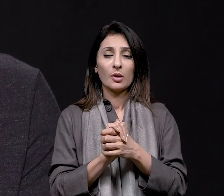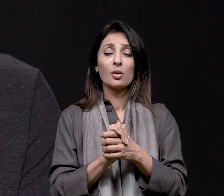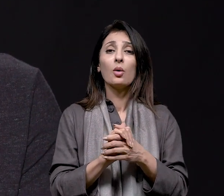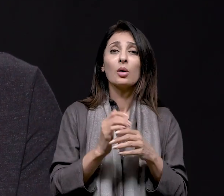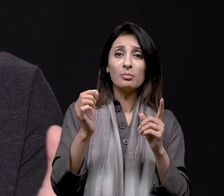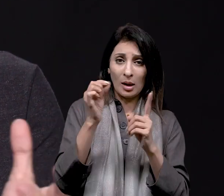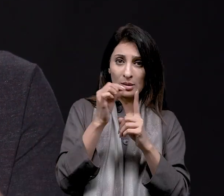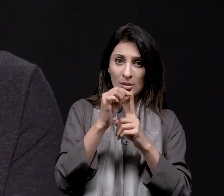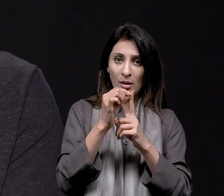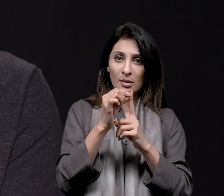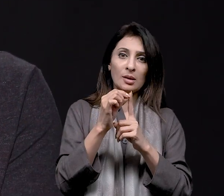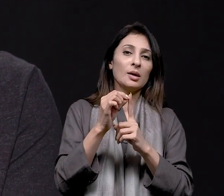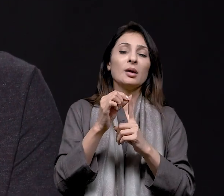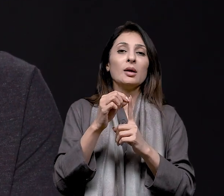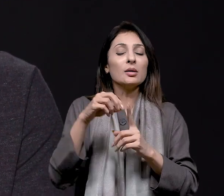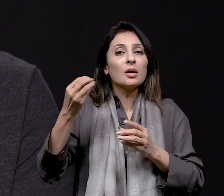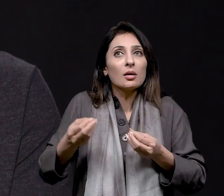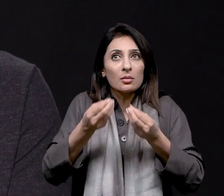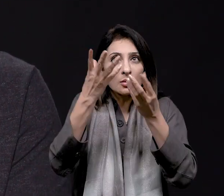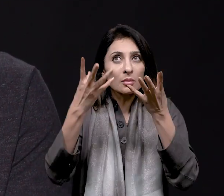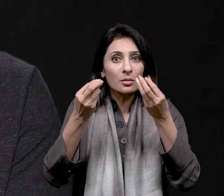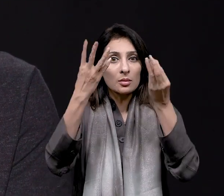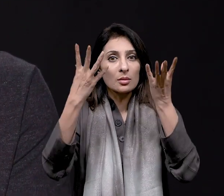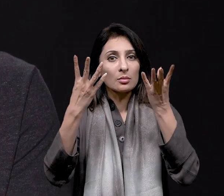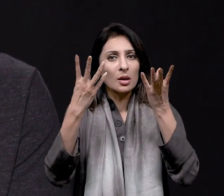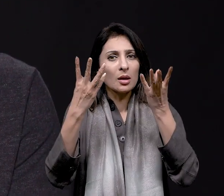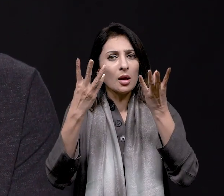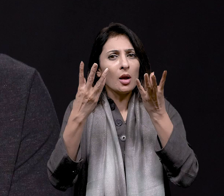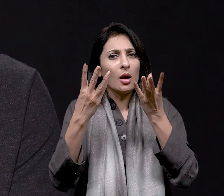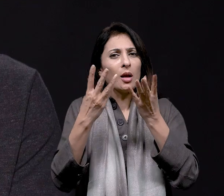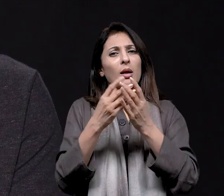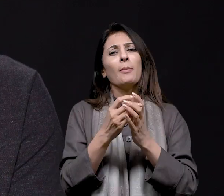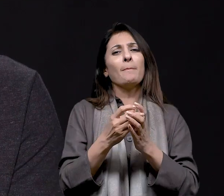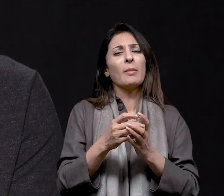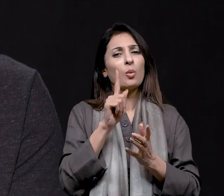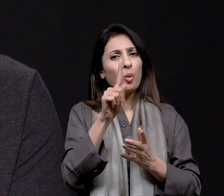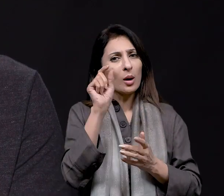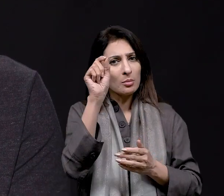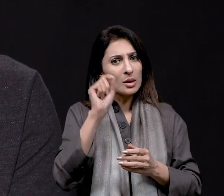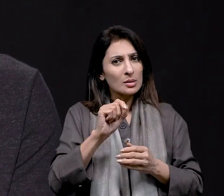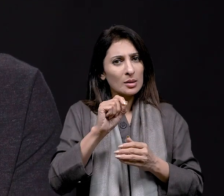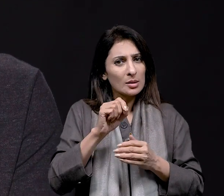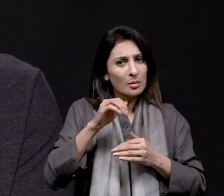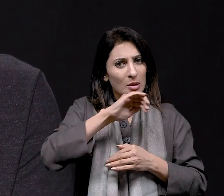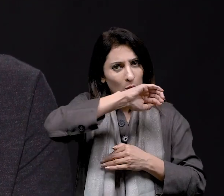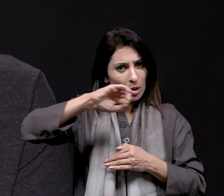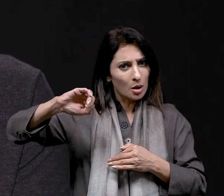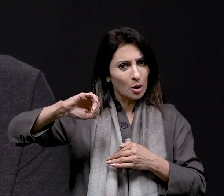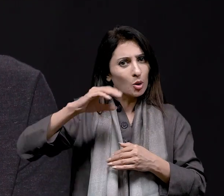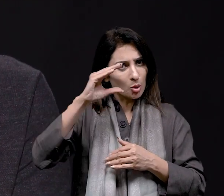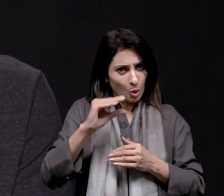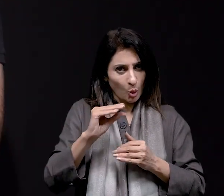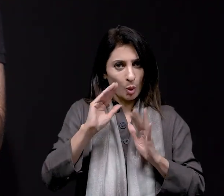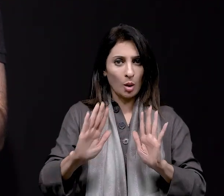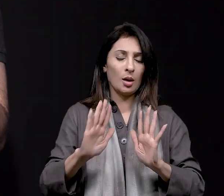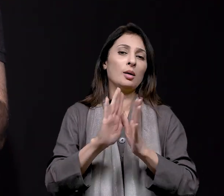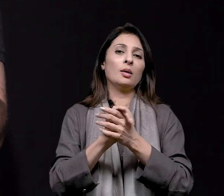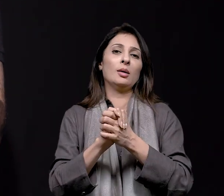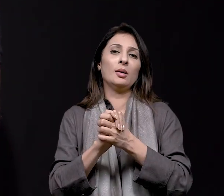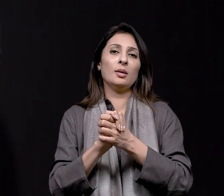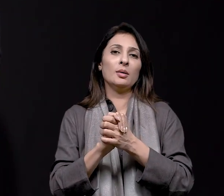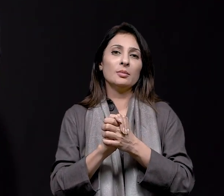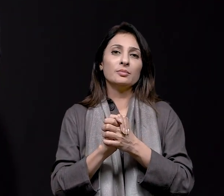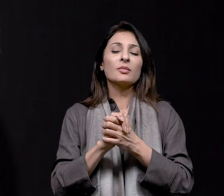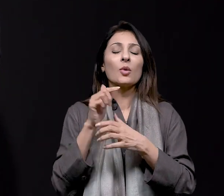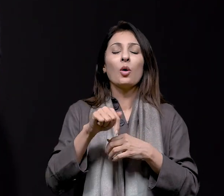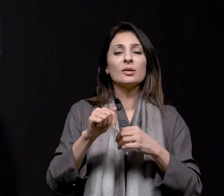باوجود اس کے کہ پاکستان کی کنٹریبیوشنز گرین ہاؤس گیس ایمیشنز میں 1% سے بھی کم ہے۔ اس